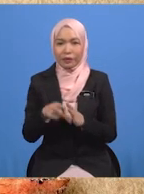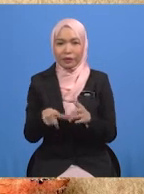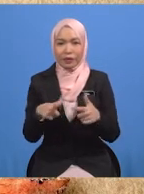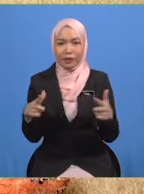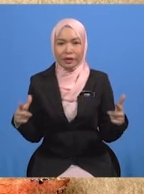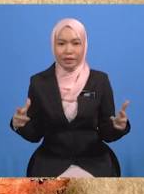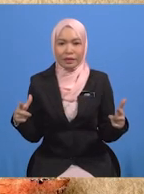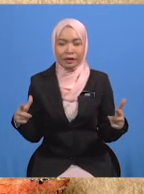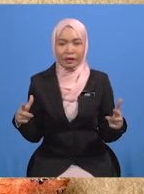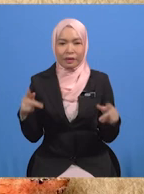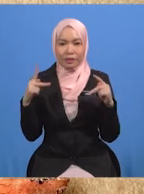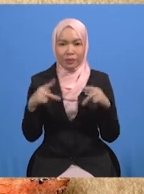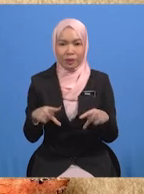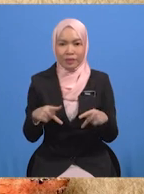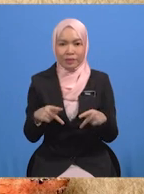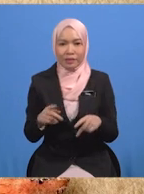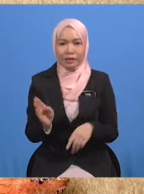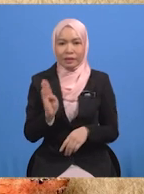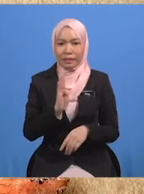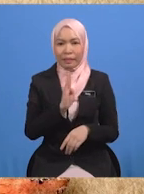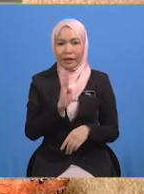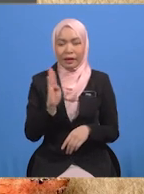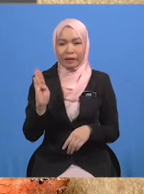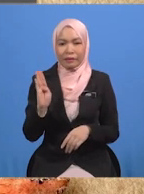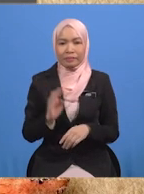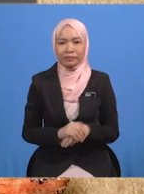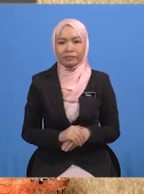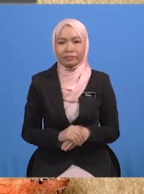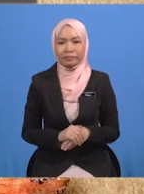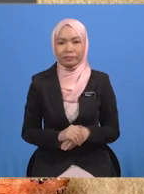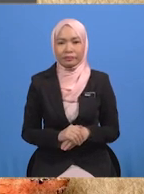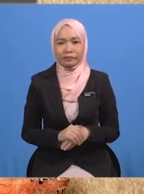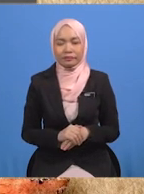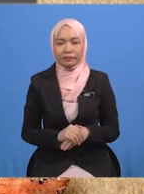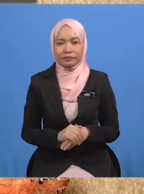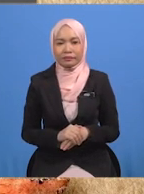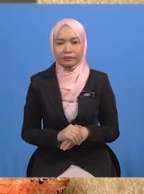kuasa barat ke atas kerajaan Turki Uthmaniyah.